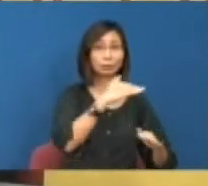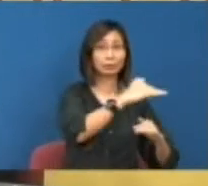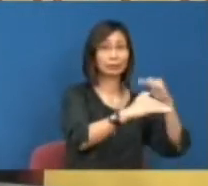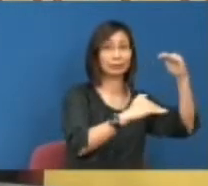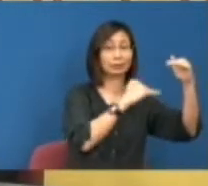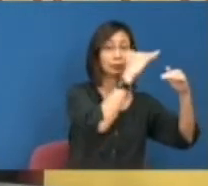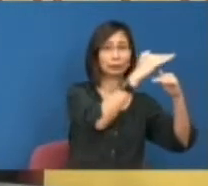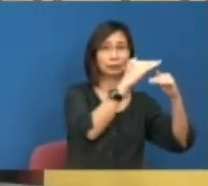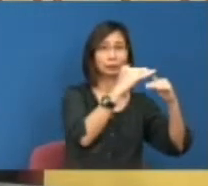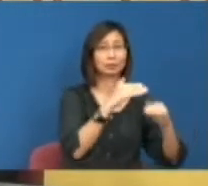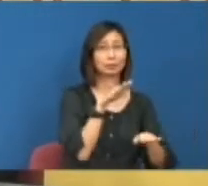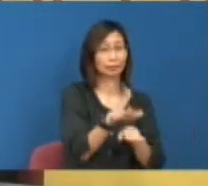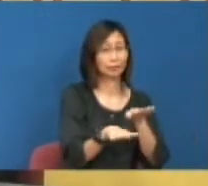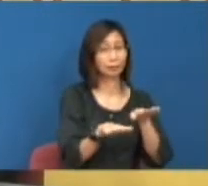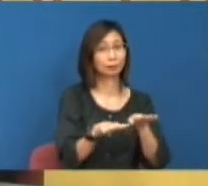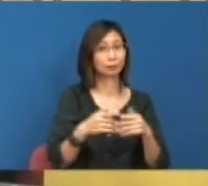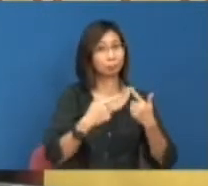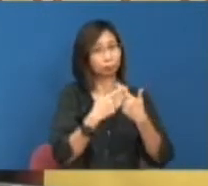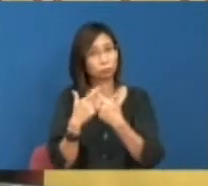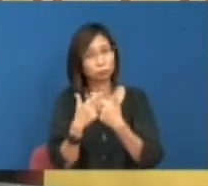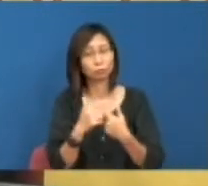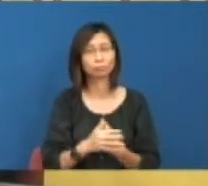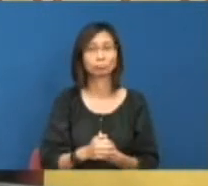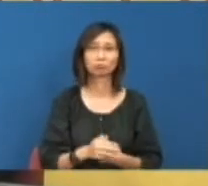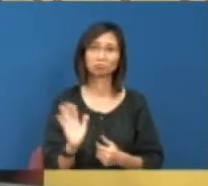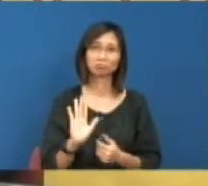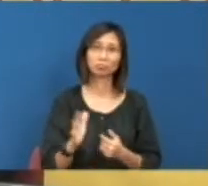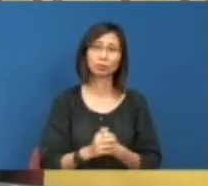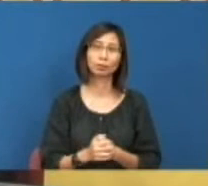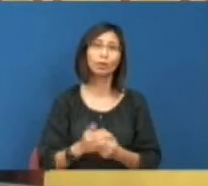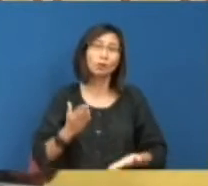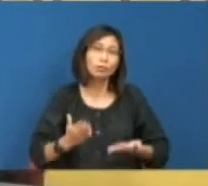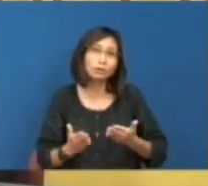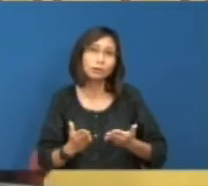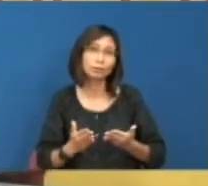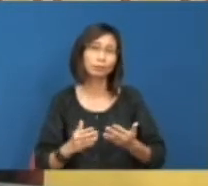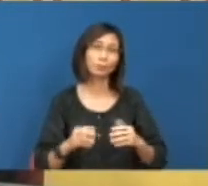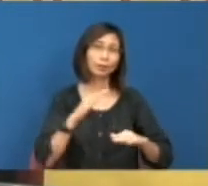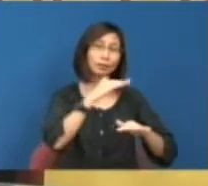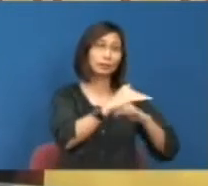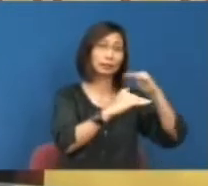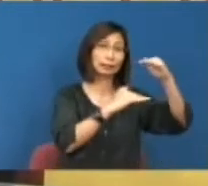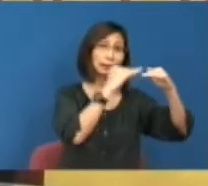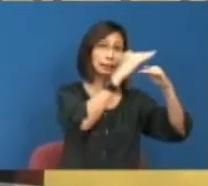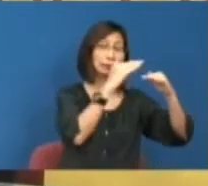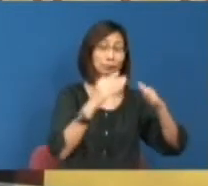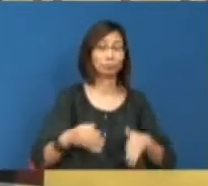個街嗰度坐就叫做係街頭嘅追逐戰或者遊城市遊擊戰呢個咁嘅完全係兩碼子嘅